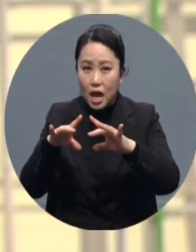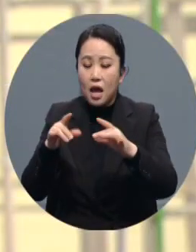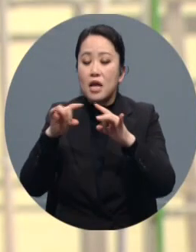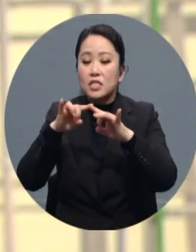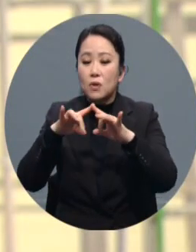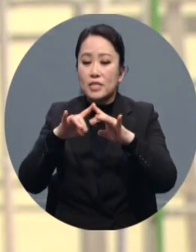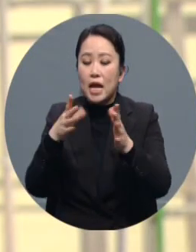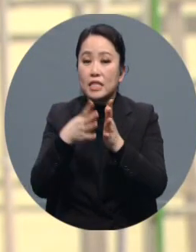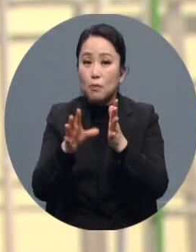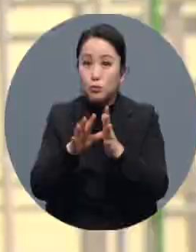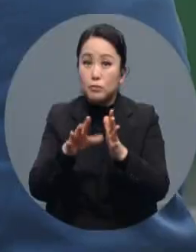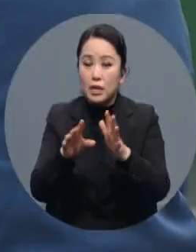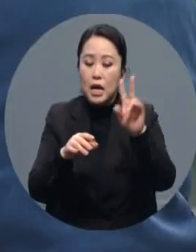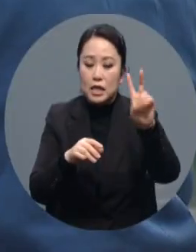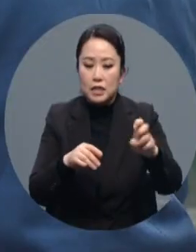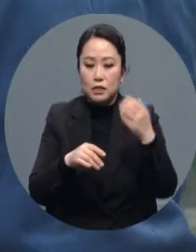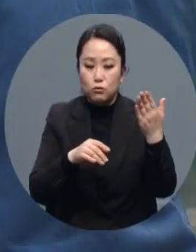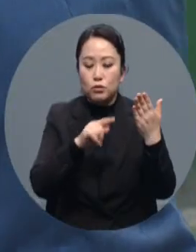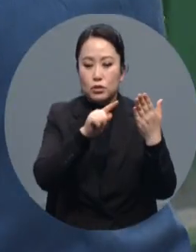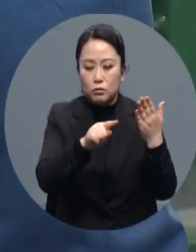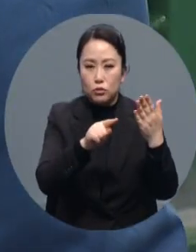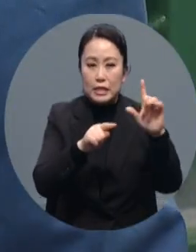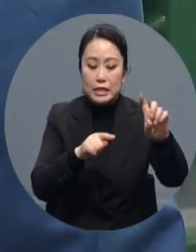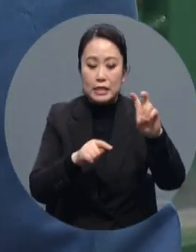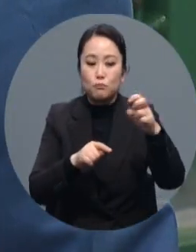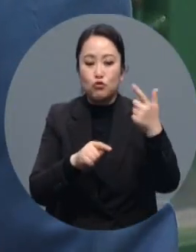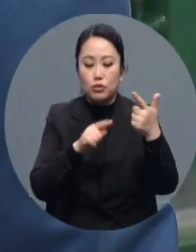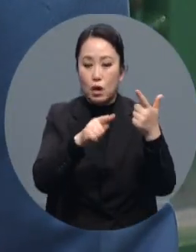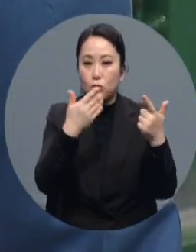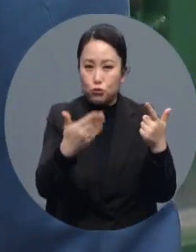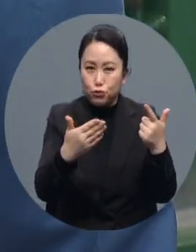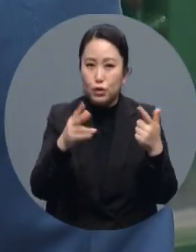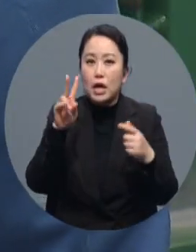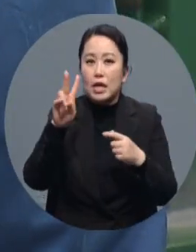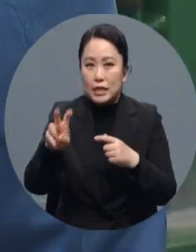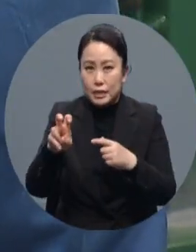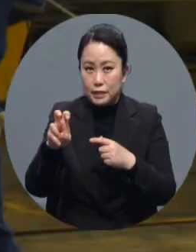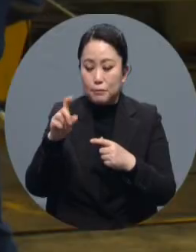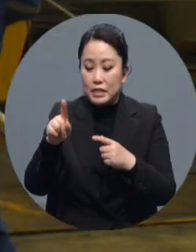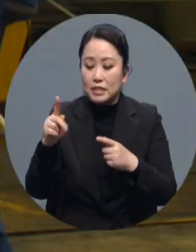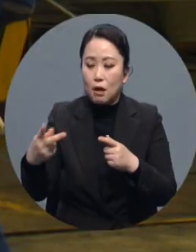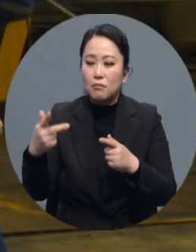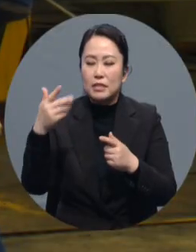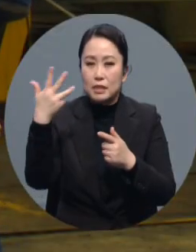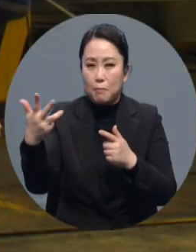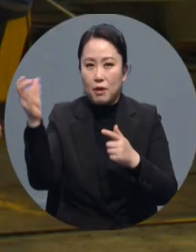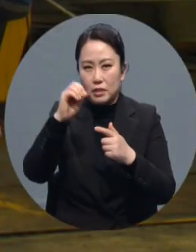제품은 각각 26.9%, 21.7%포인트씩 감소했습니다.